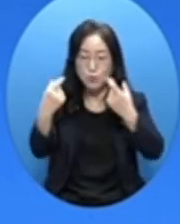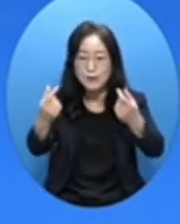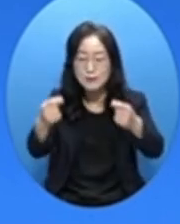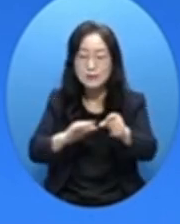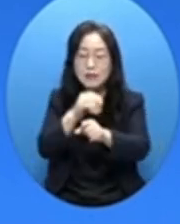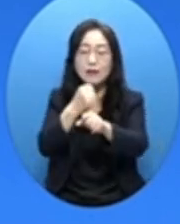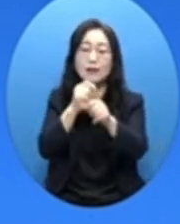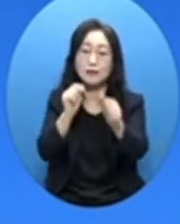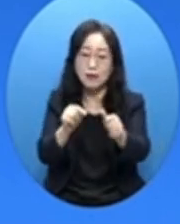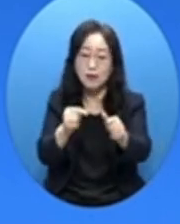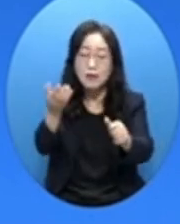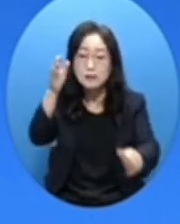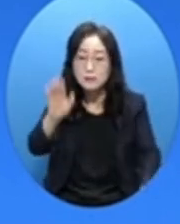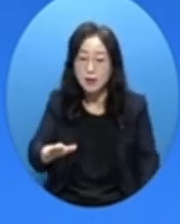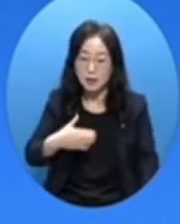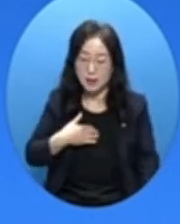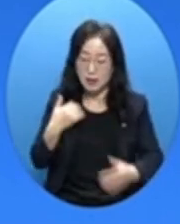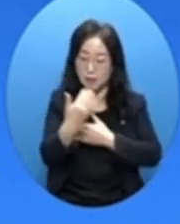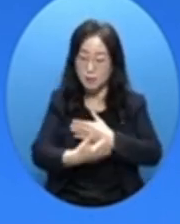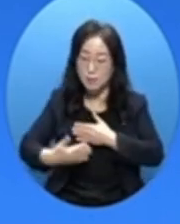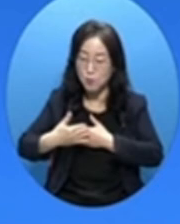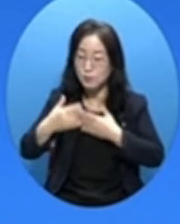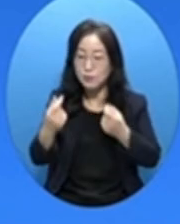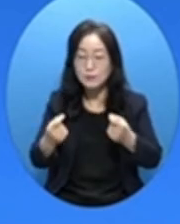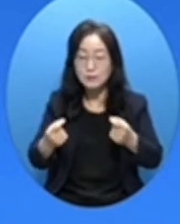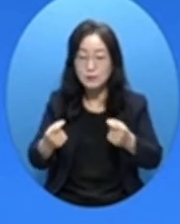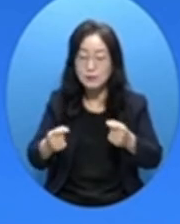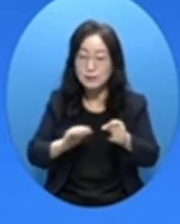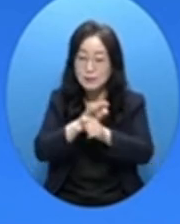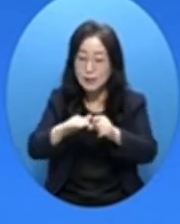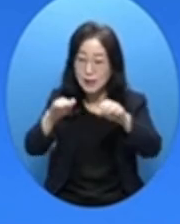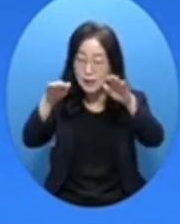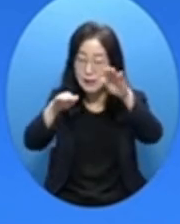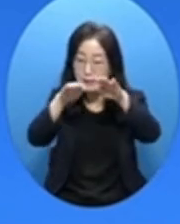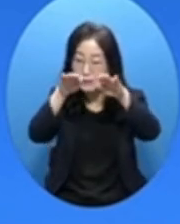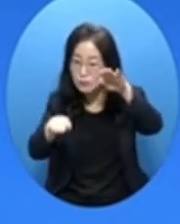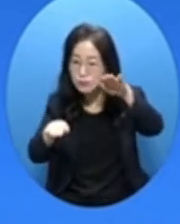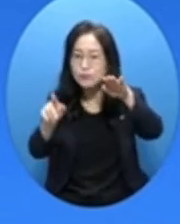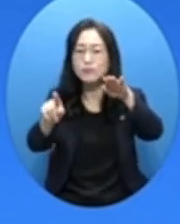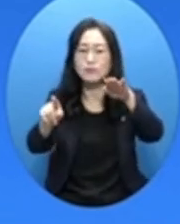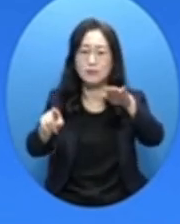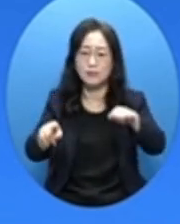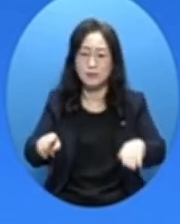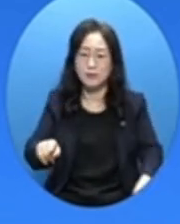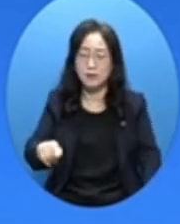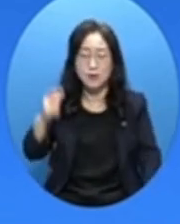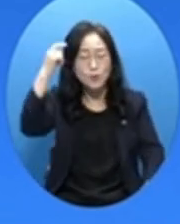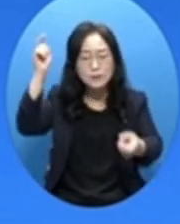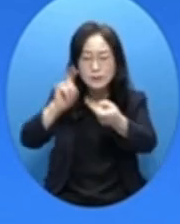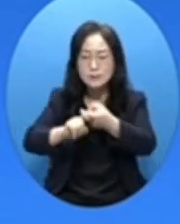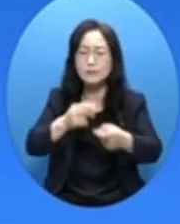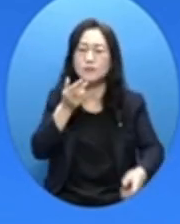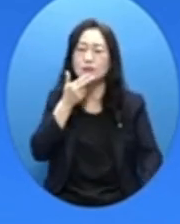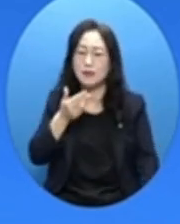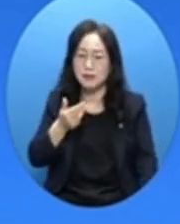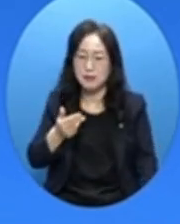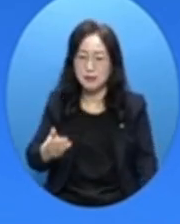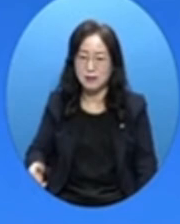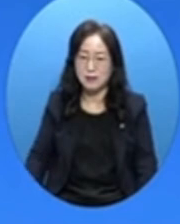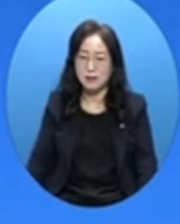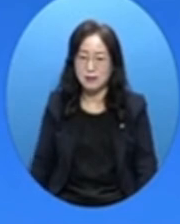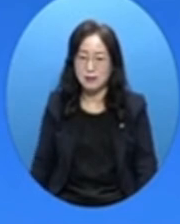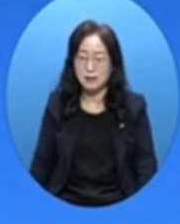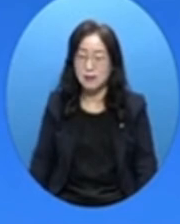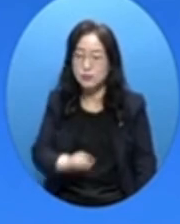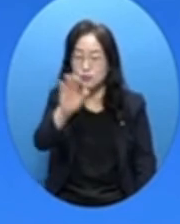몸처럼 사랑한다는 그 기준에 못 미치는 것뿐 아니라 아예 관심조차 가지고 있지 않다고 하면 우리